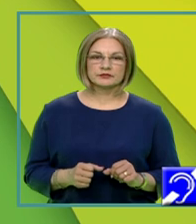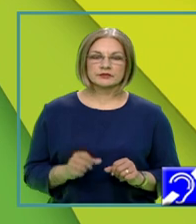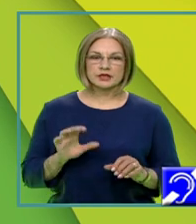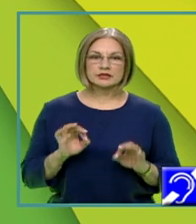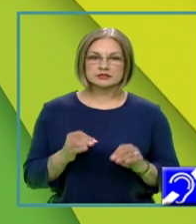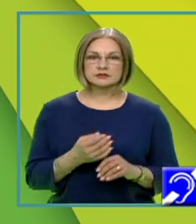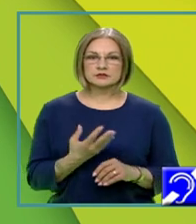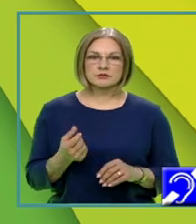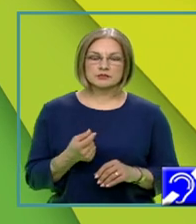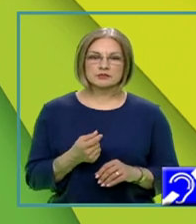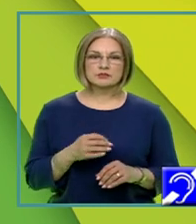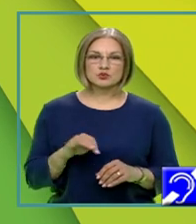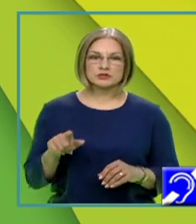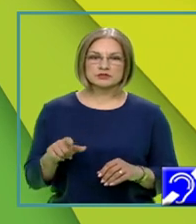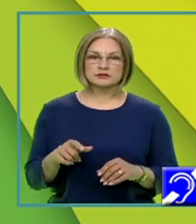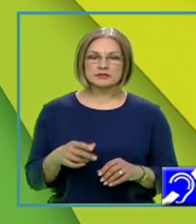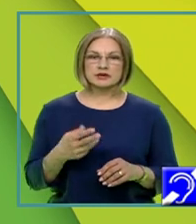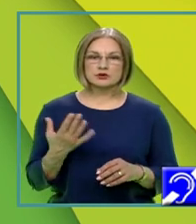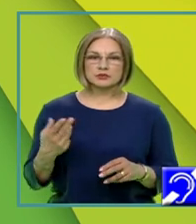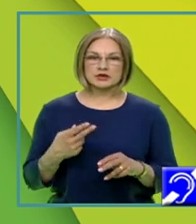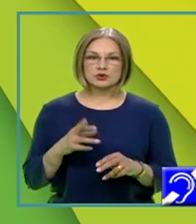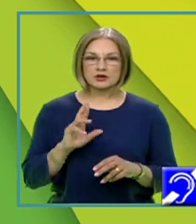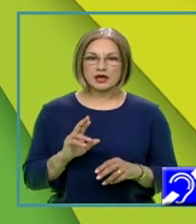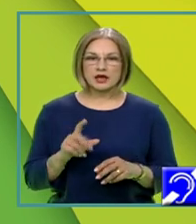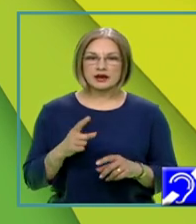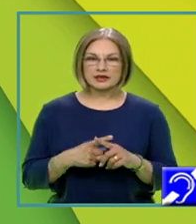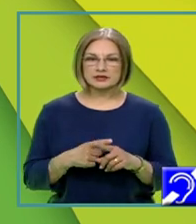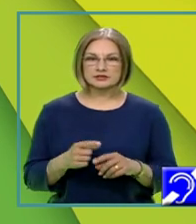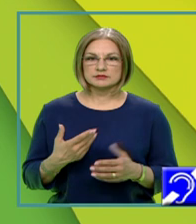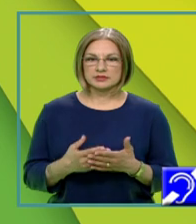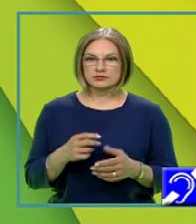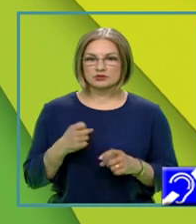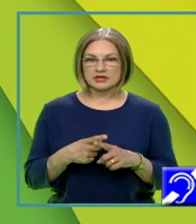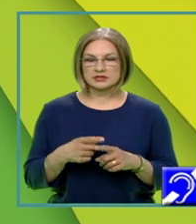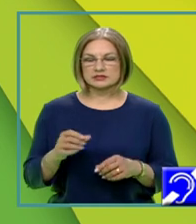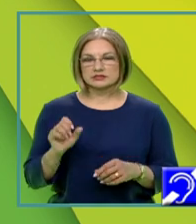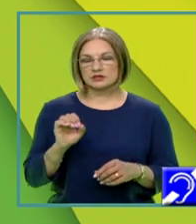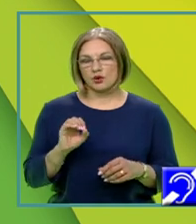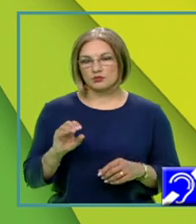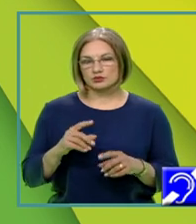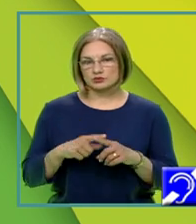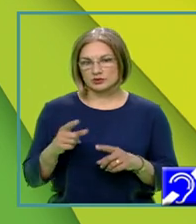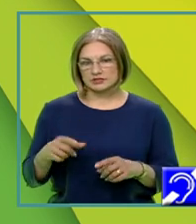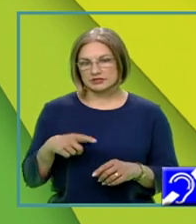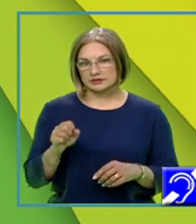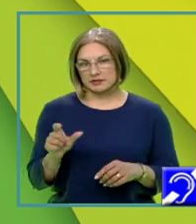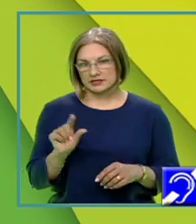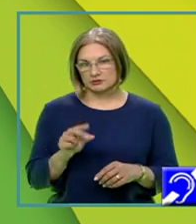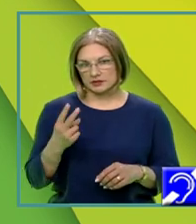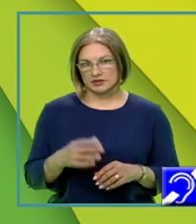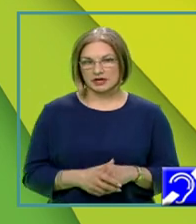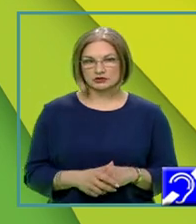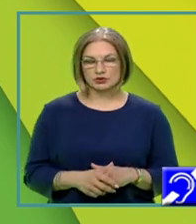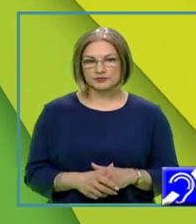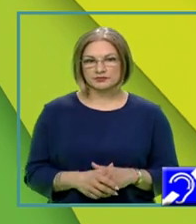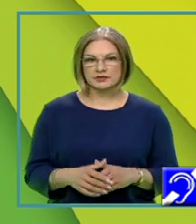reale ale lui x pentru care x compus cu x este mai mic sau egal decât 2 pentru prima cerință vom particularizat